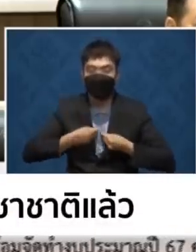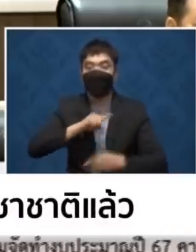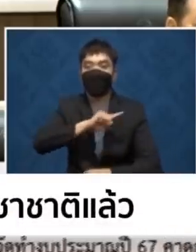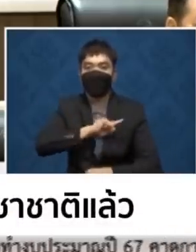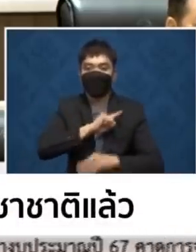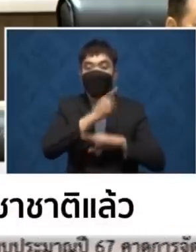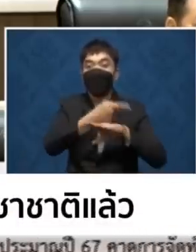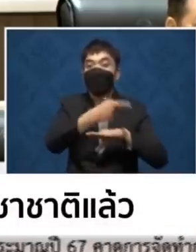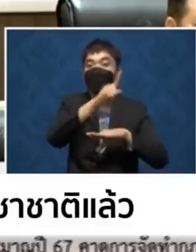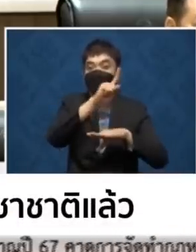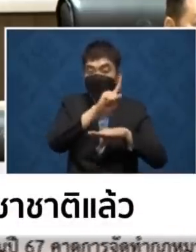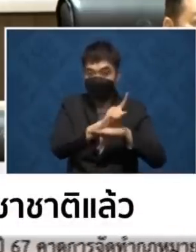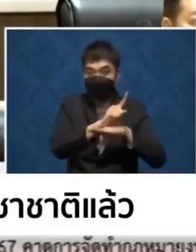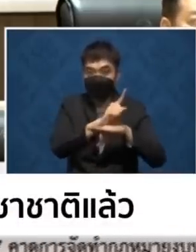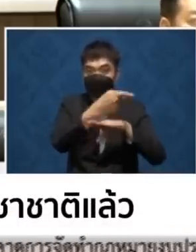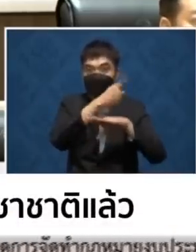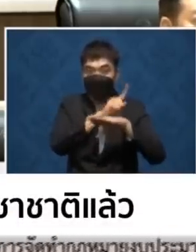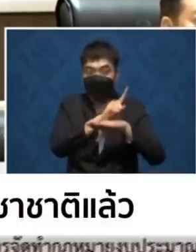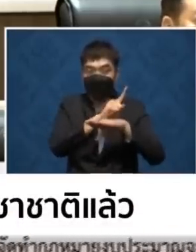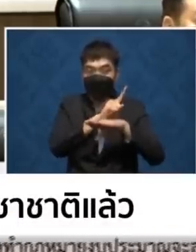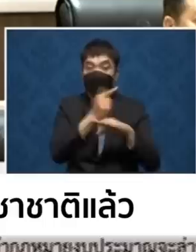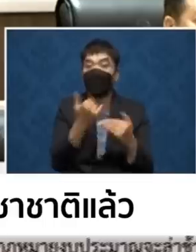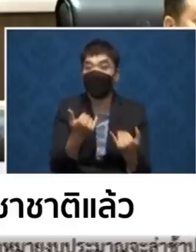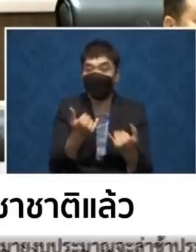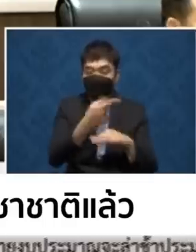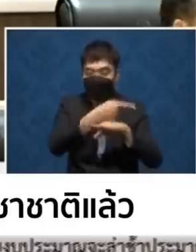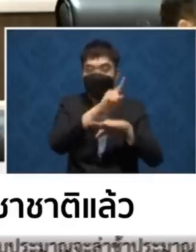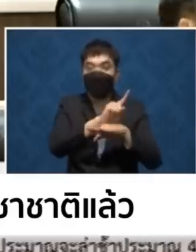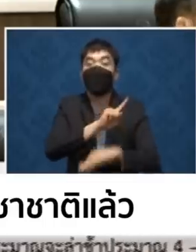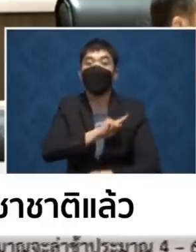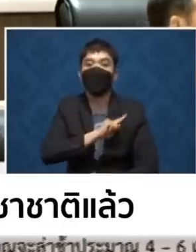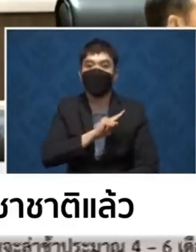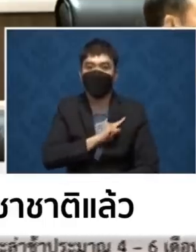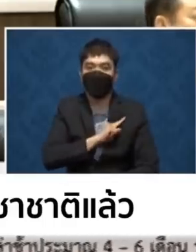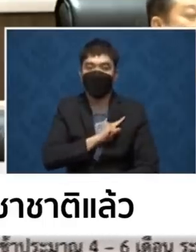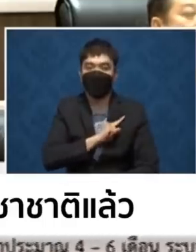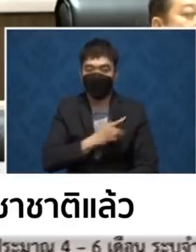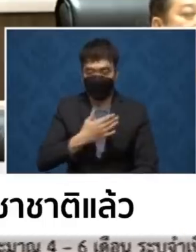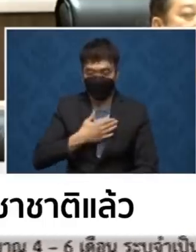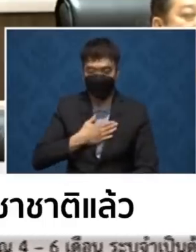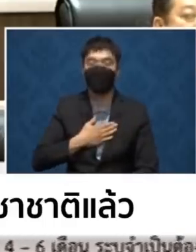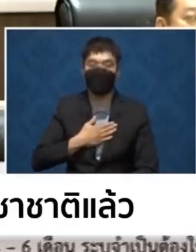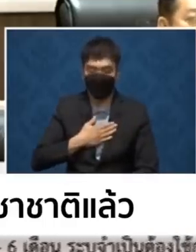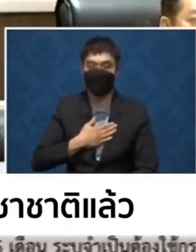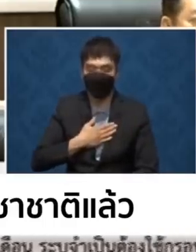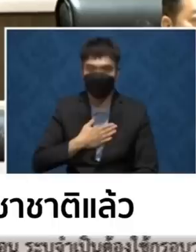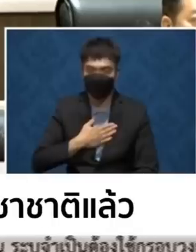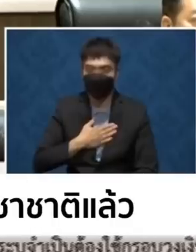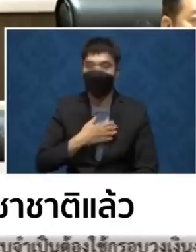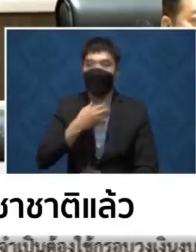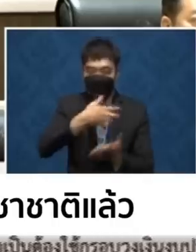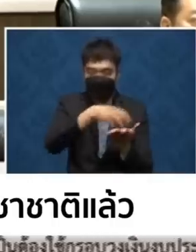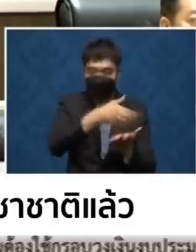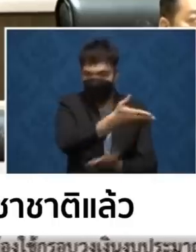จากสภาให้ดำรงตำแหน่งประธานสภาเนี่ยนะคะคือเนื่องจากว่าโดยตำแหน่งเนี่ยประธานสภาก็ต้องวางตัวเป็นกลางแล้วก็ห้ามดำรงต